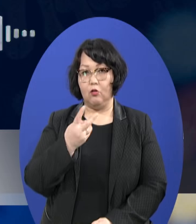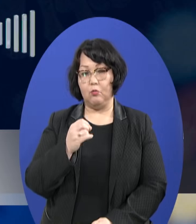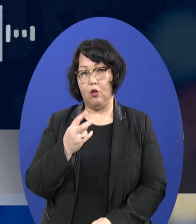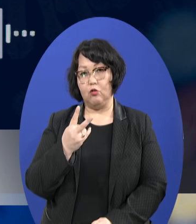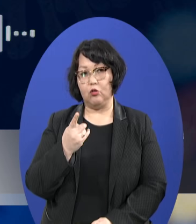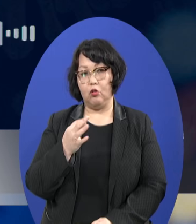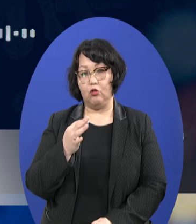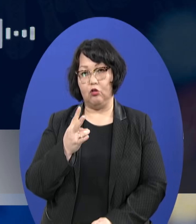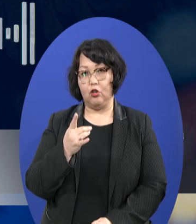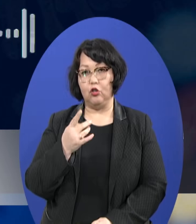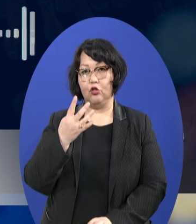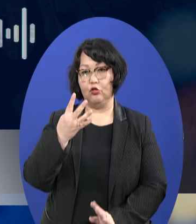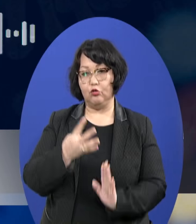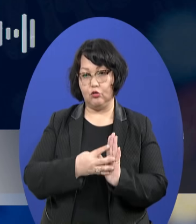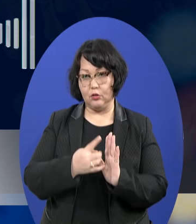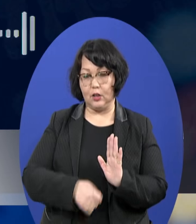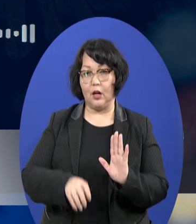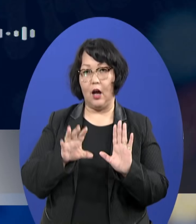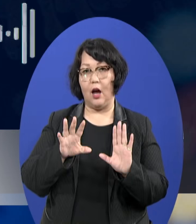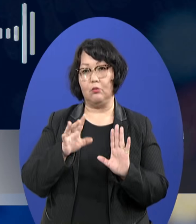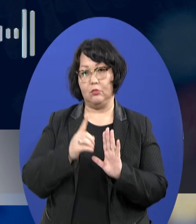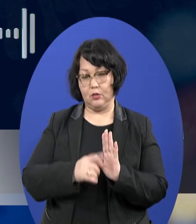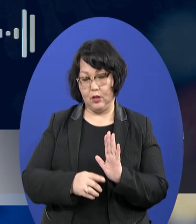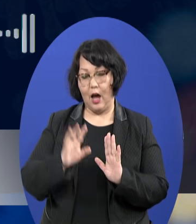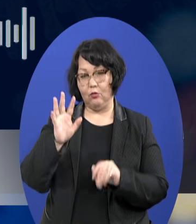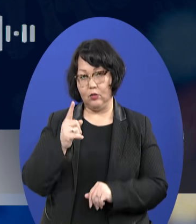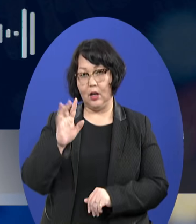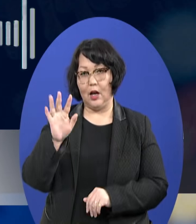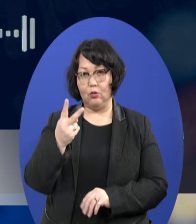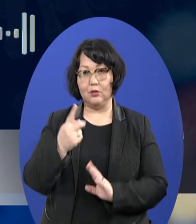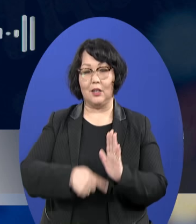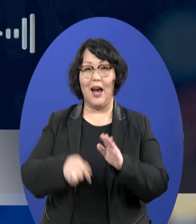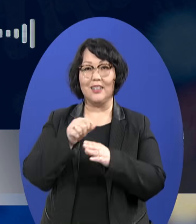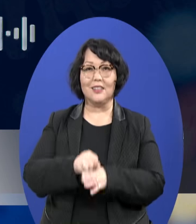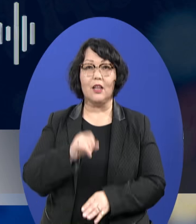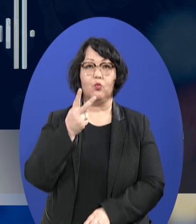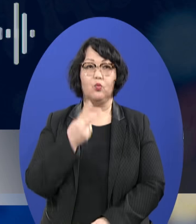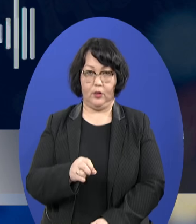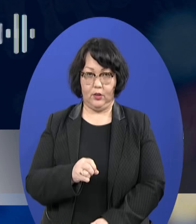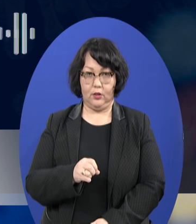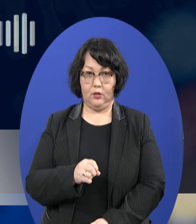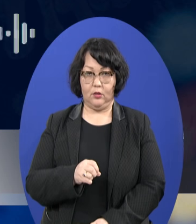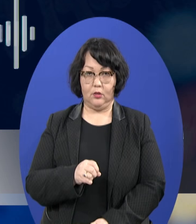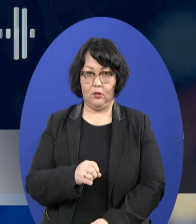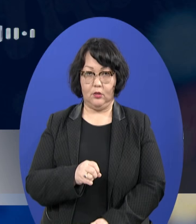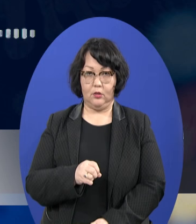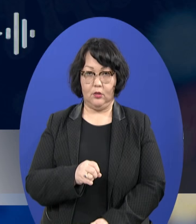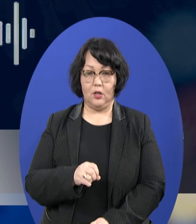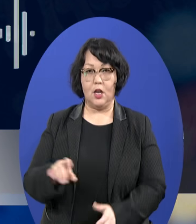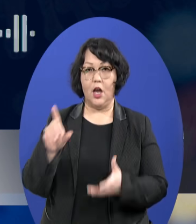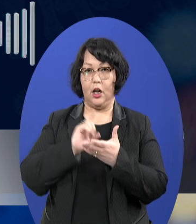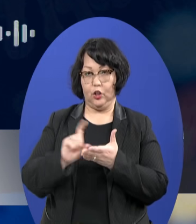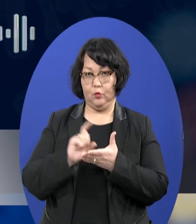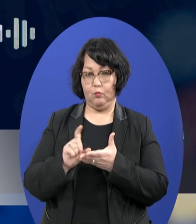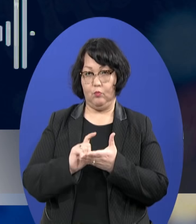2021 оны 9, 10, 11, 12-р сард бол гол ачааллыг үүгэд. Тэгэхээр тэр үед энэ